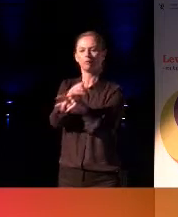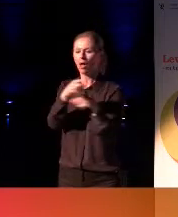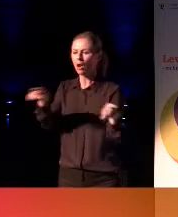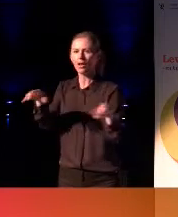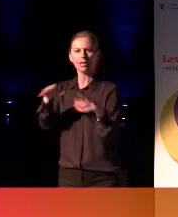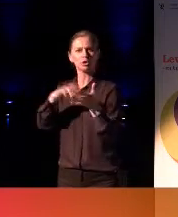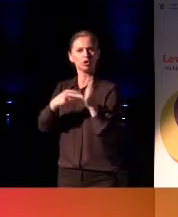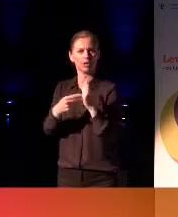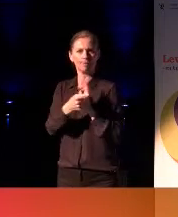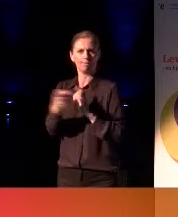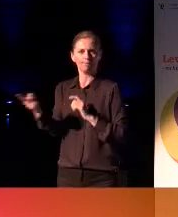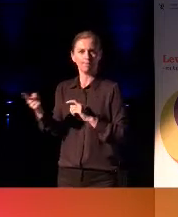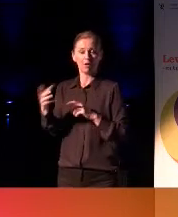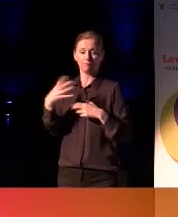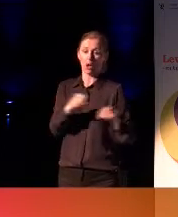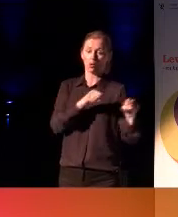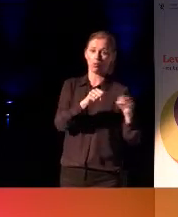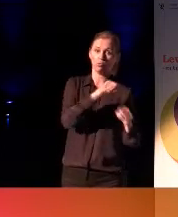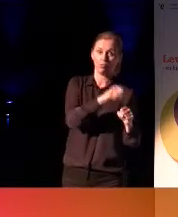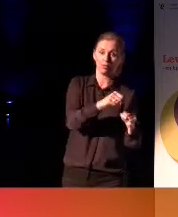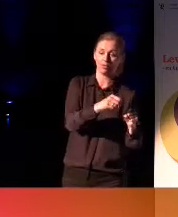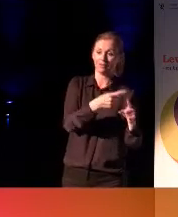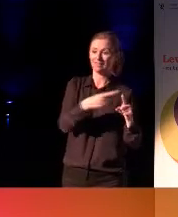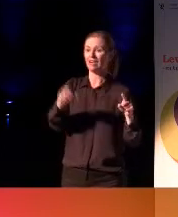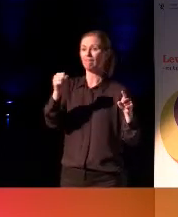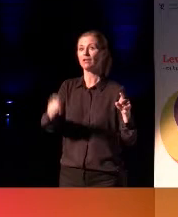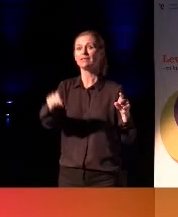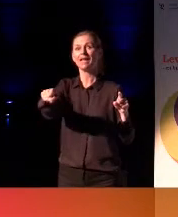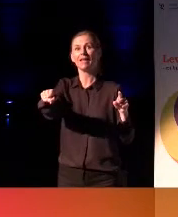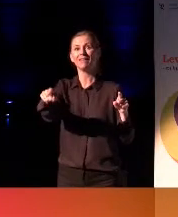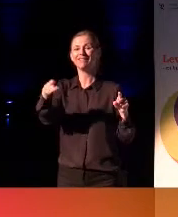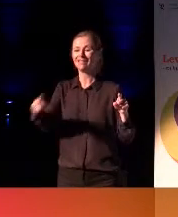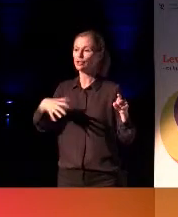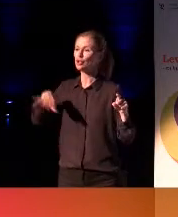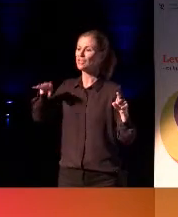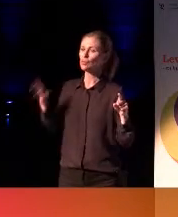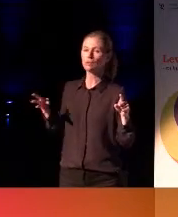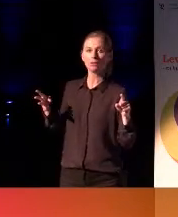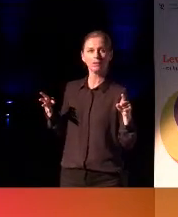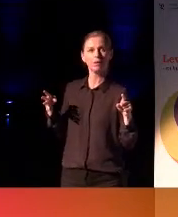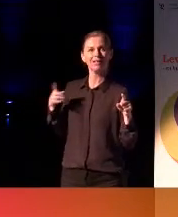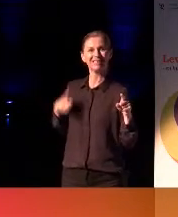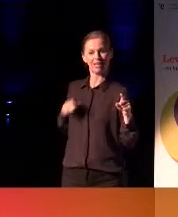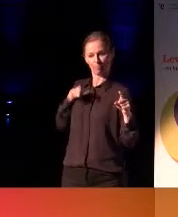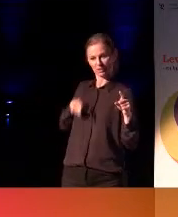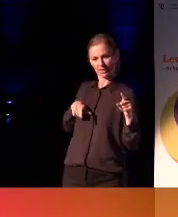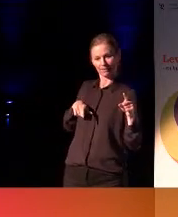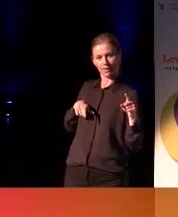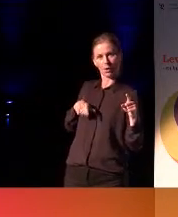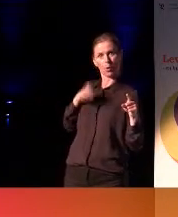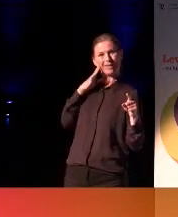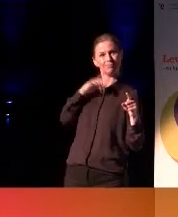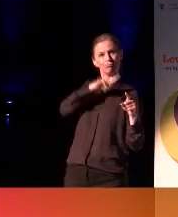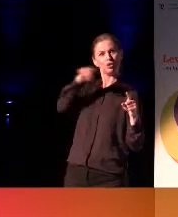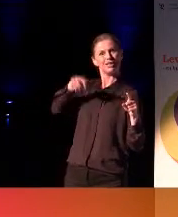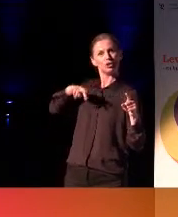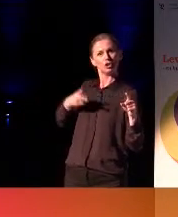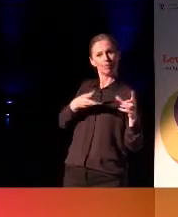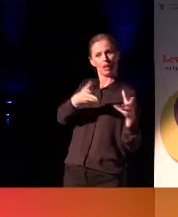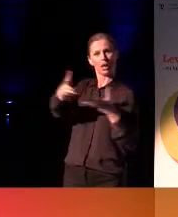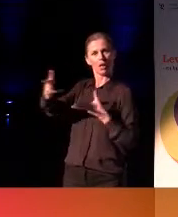systemene. Fra kommunen til fastlegen, til sykehuset, til pasienten og innbyggernes egne